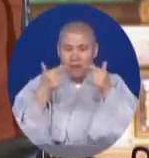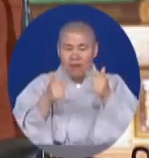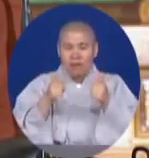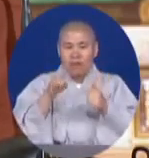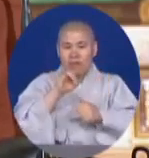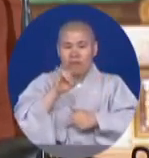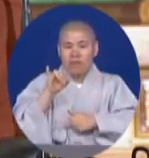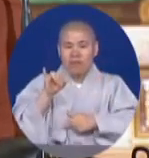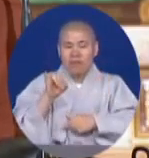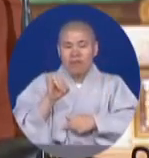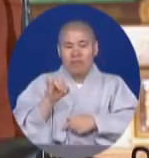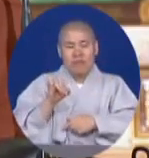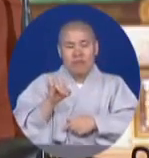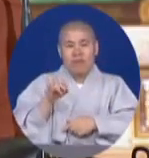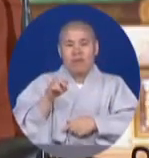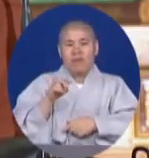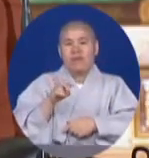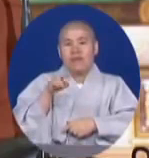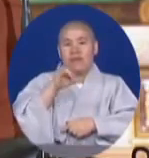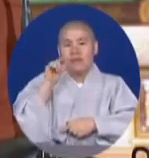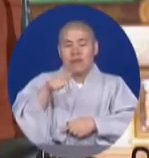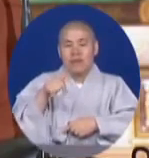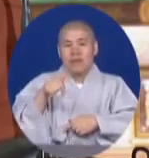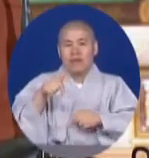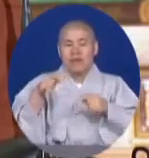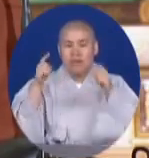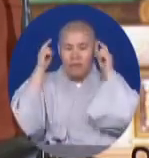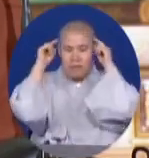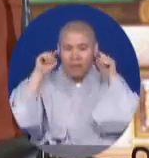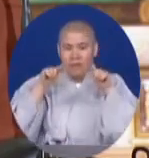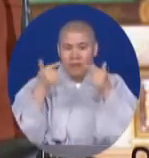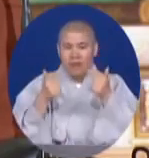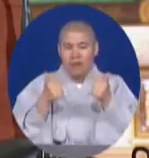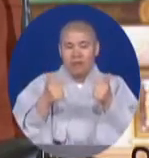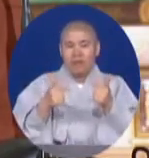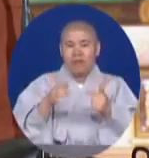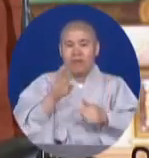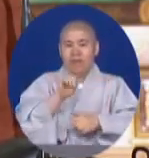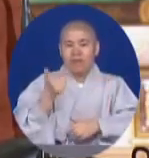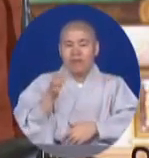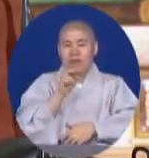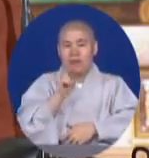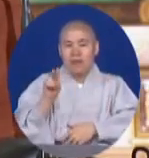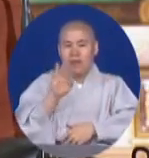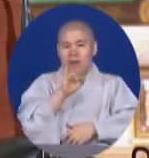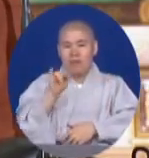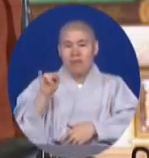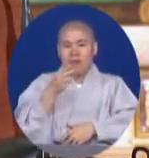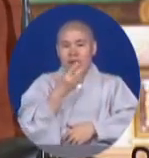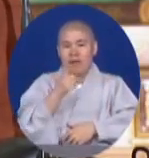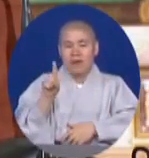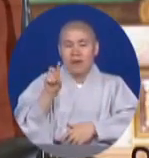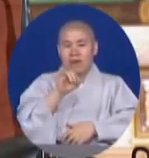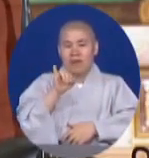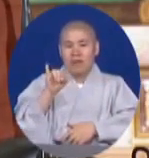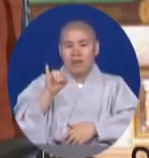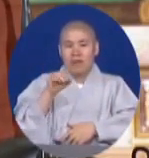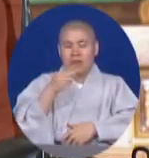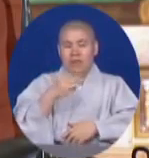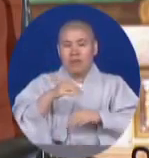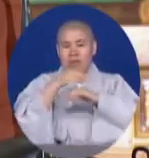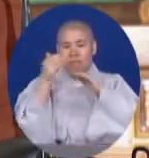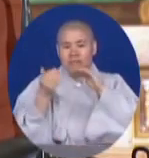않고 안욕따라 삼맥삼보리 파냐바라미를 이룰 수가 있는 거예요.